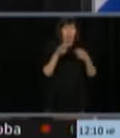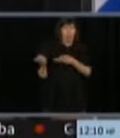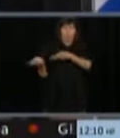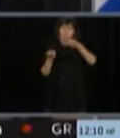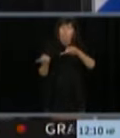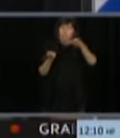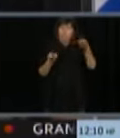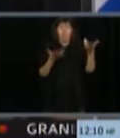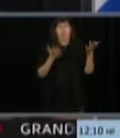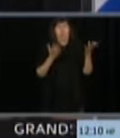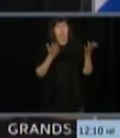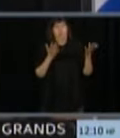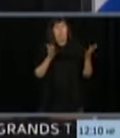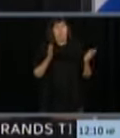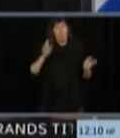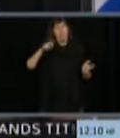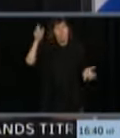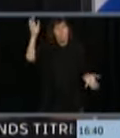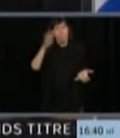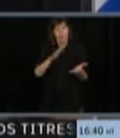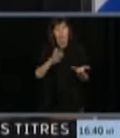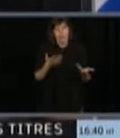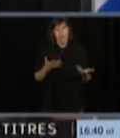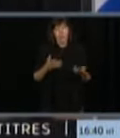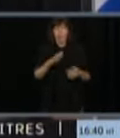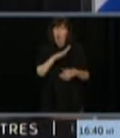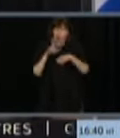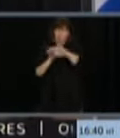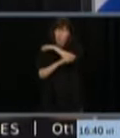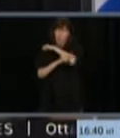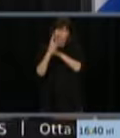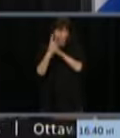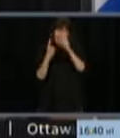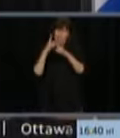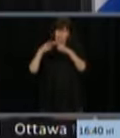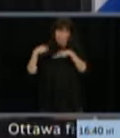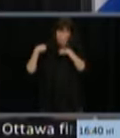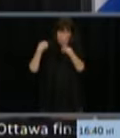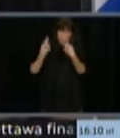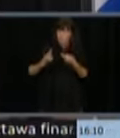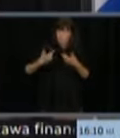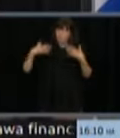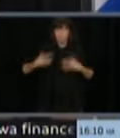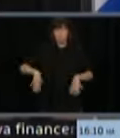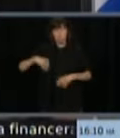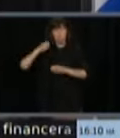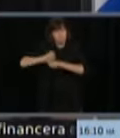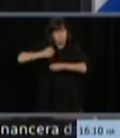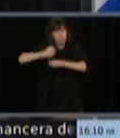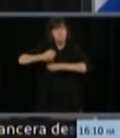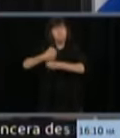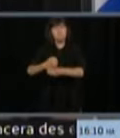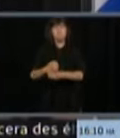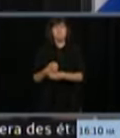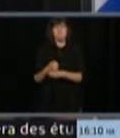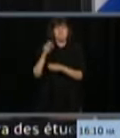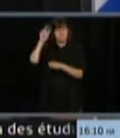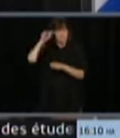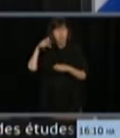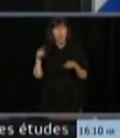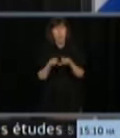demi. On a déjà des chirurgies qui sont reportées. Donc, on ne voudrait pas être